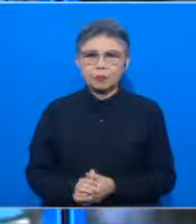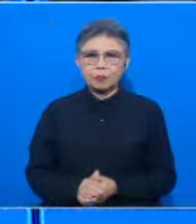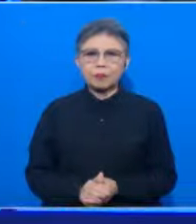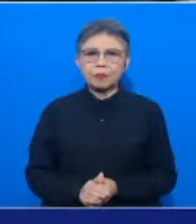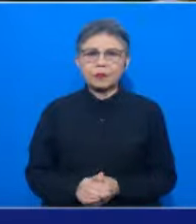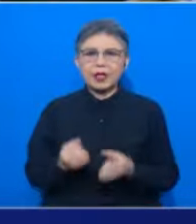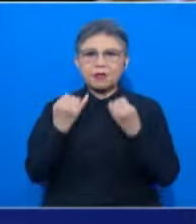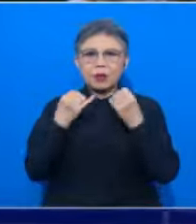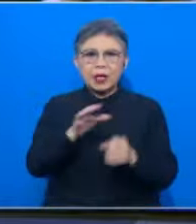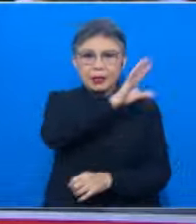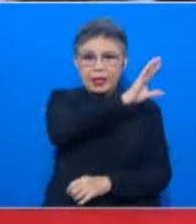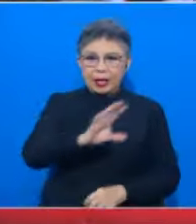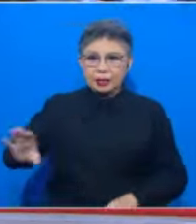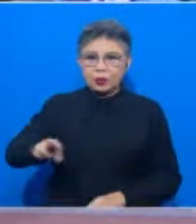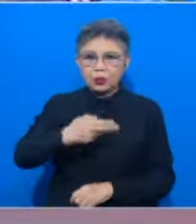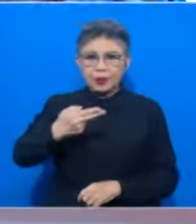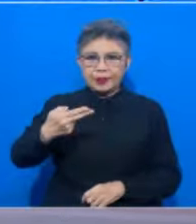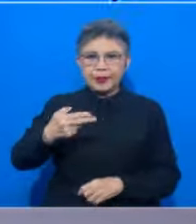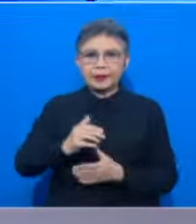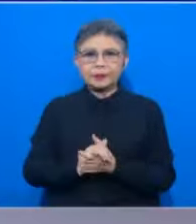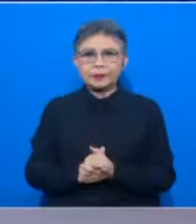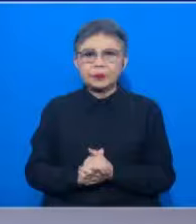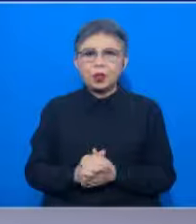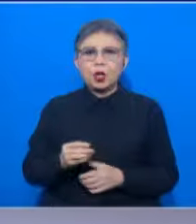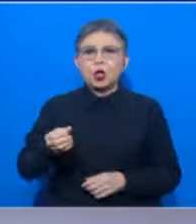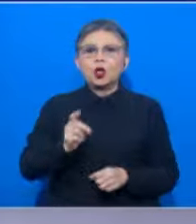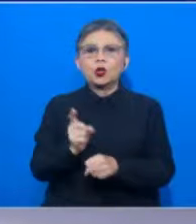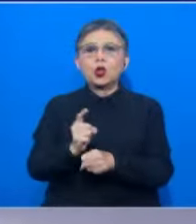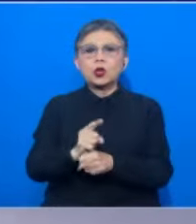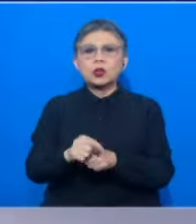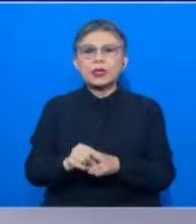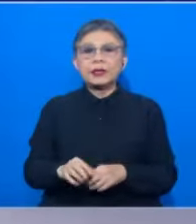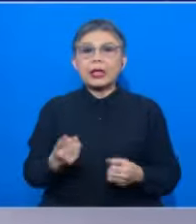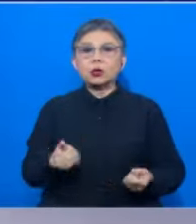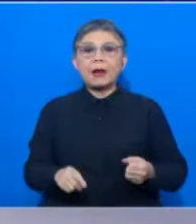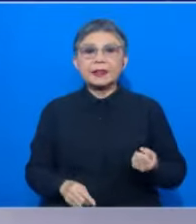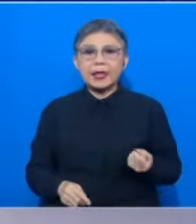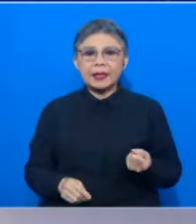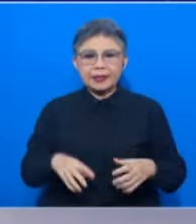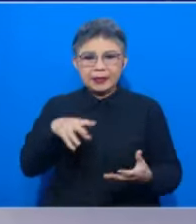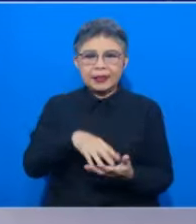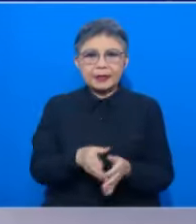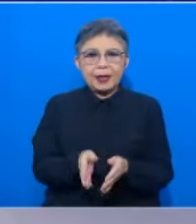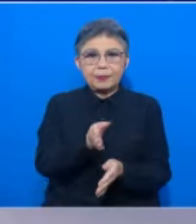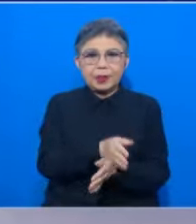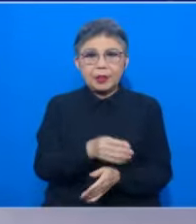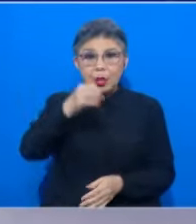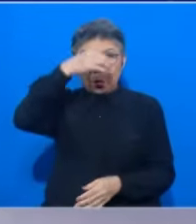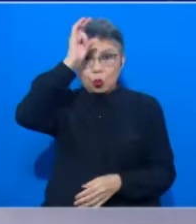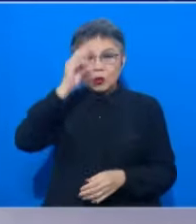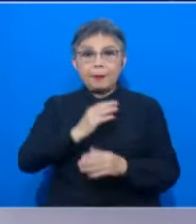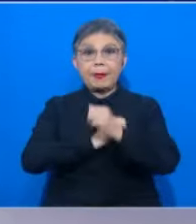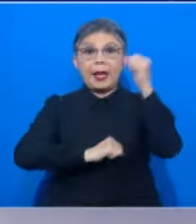Kita ke informasi dari sejumlah daerah di tanah air, toko sembako yang terletak di sebuah pasar yang berada di samping Polrestabes